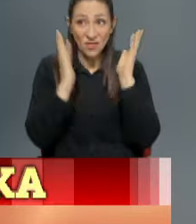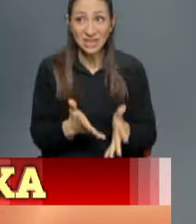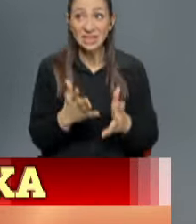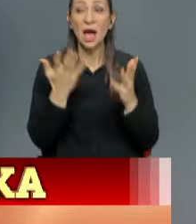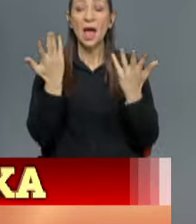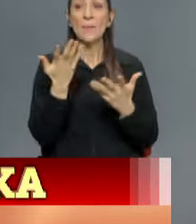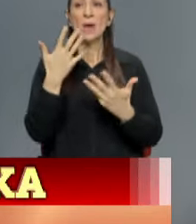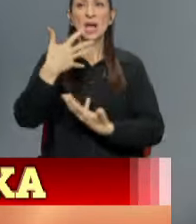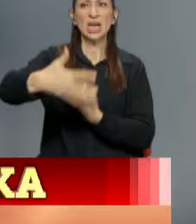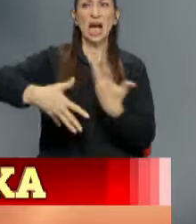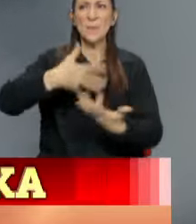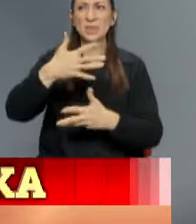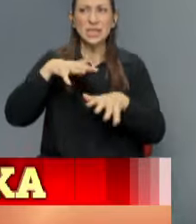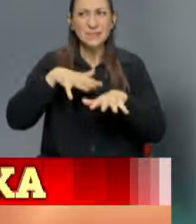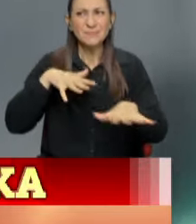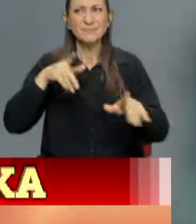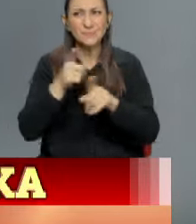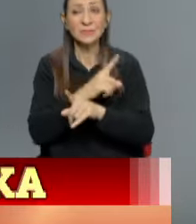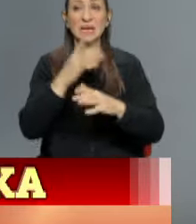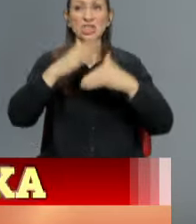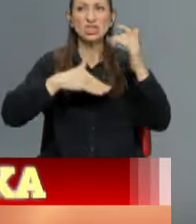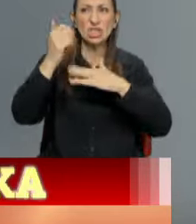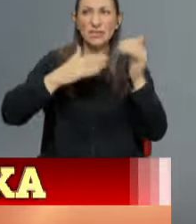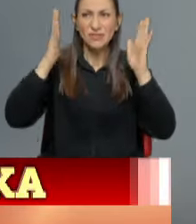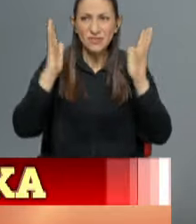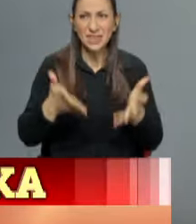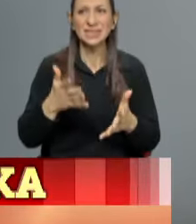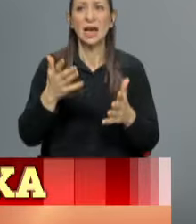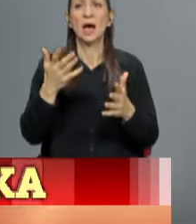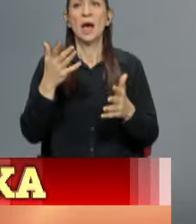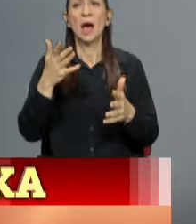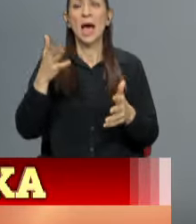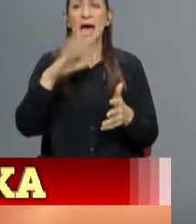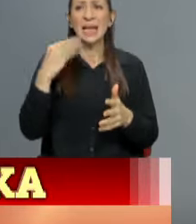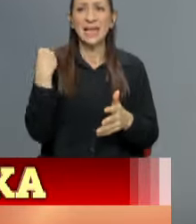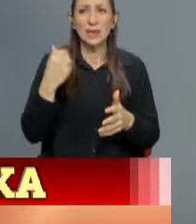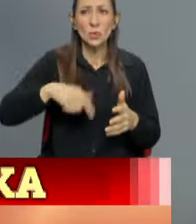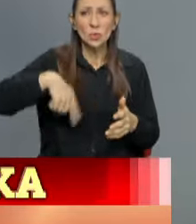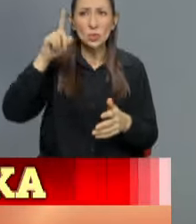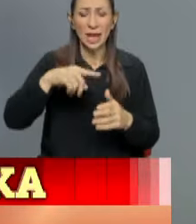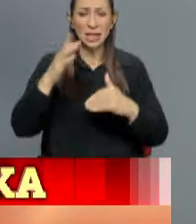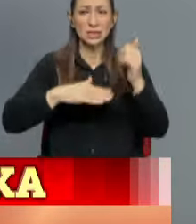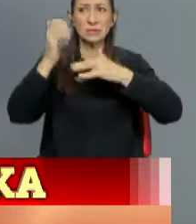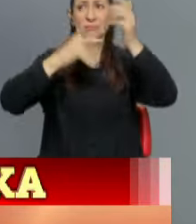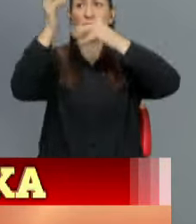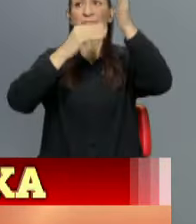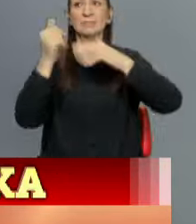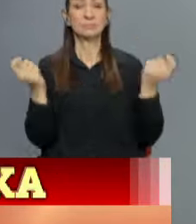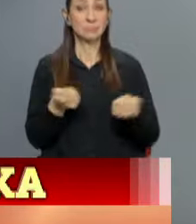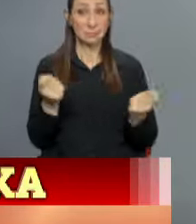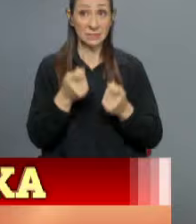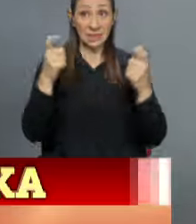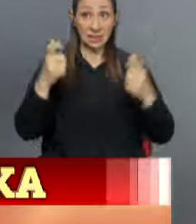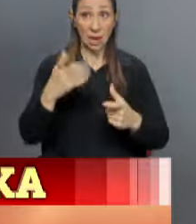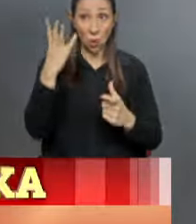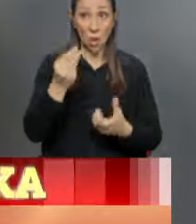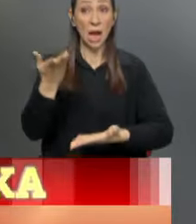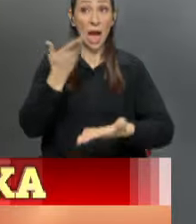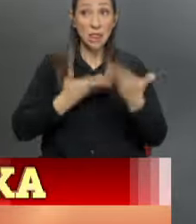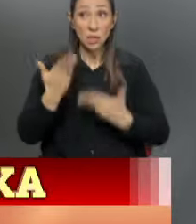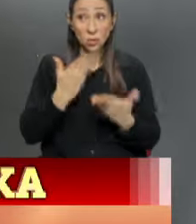hem karmaşanın da yoğun olduğu, inşaatların da böyle her yeni günde inşaatların yükseltilmeye çalışıldığı yer olarak